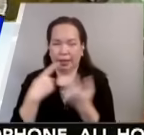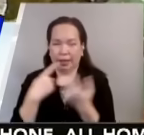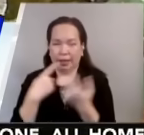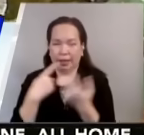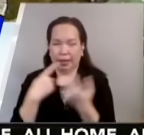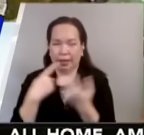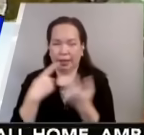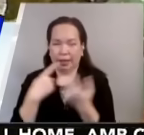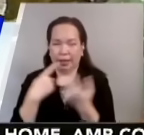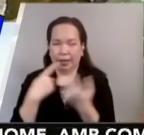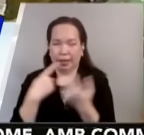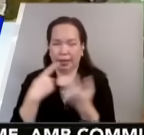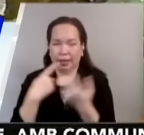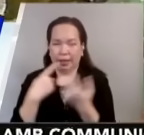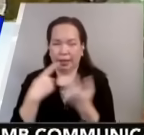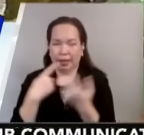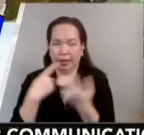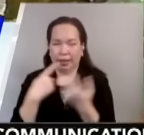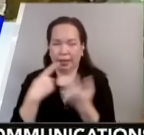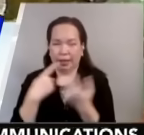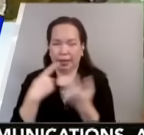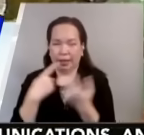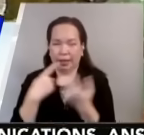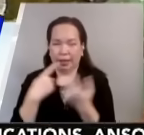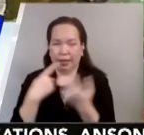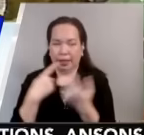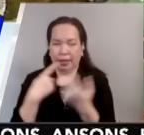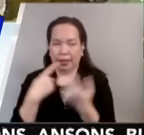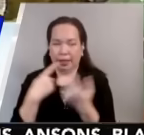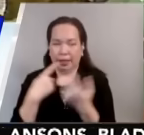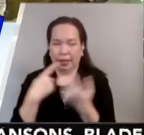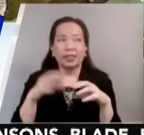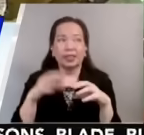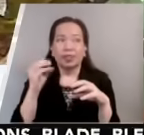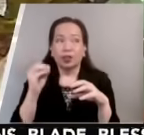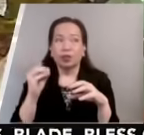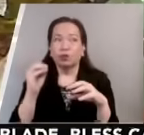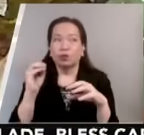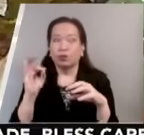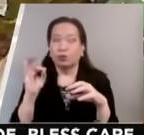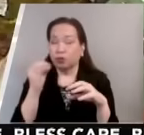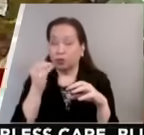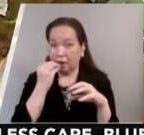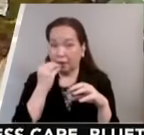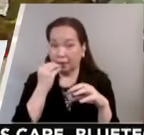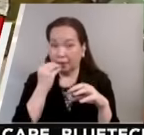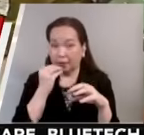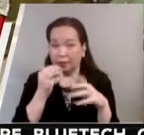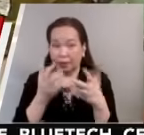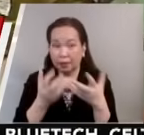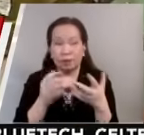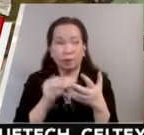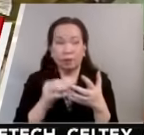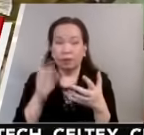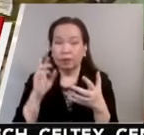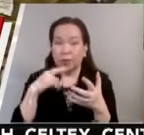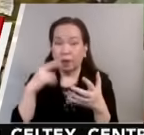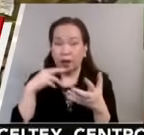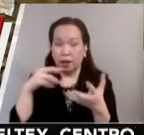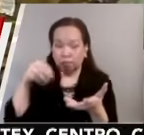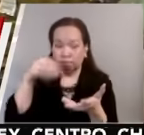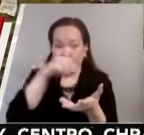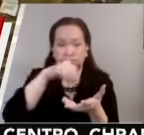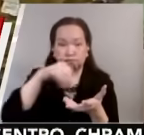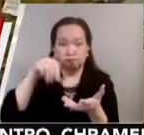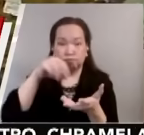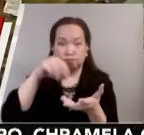nilalagay daw ito sa pagkainan na tuwing sasapit ang New Year nilalagyan rin ito ng bigas na almost full at sa ibabaw ilalagay